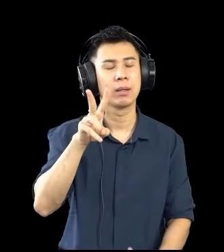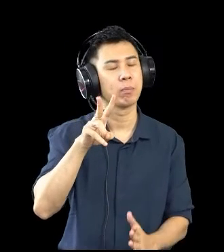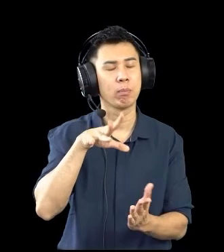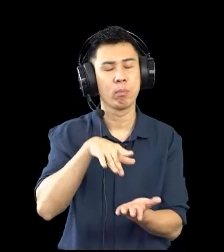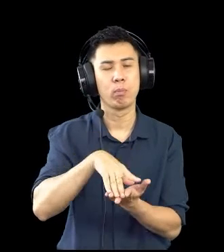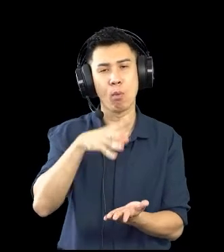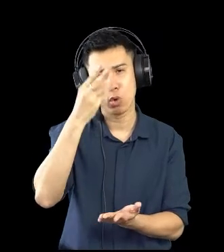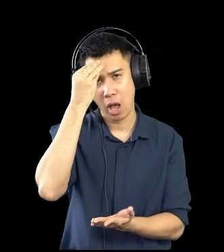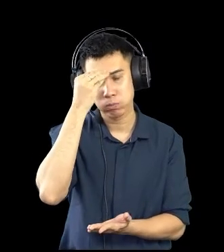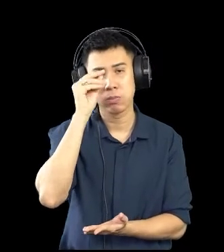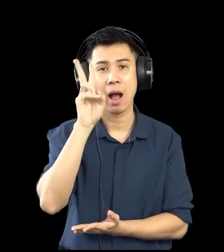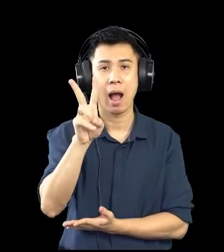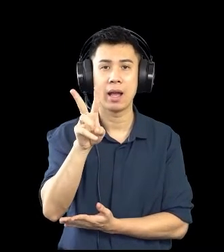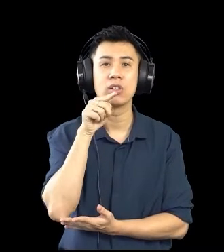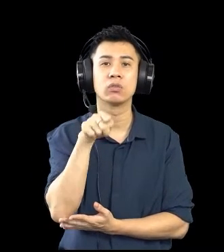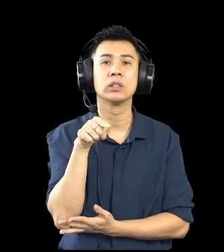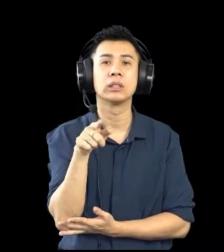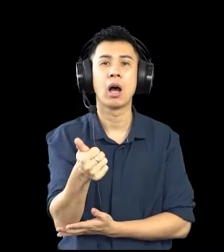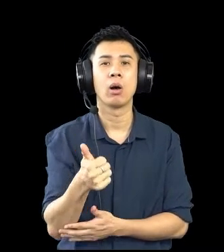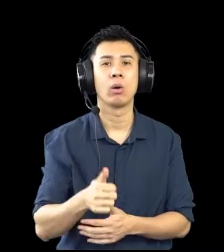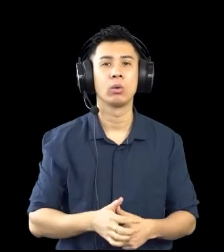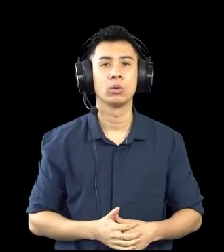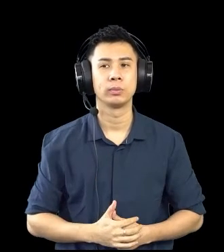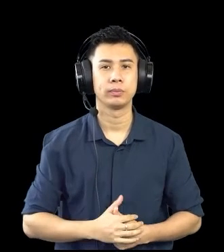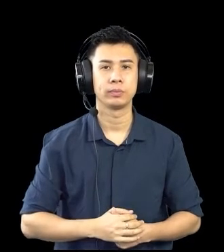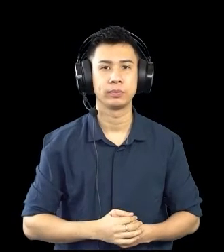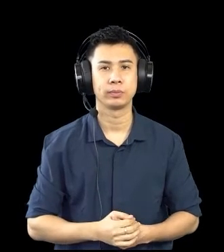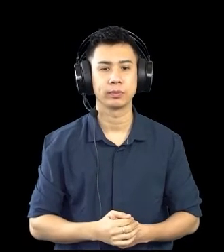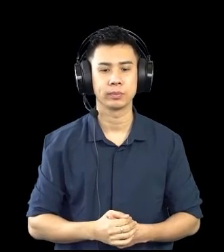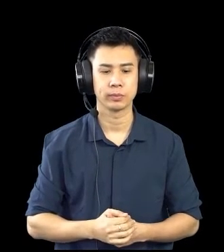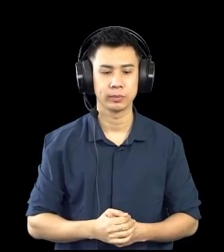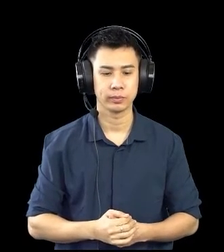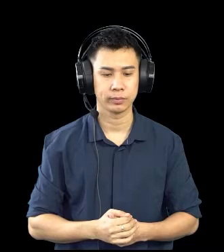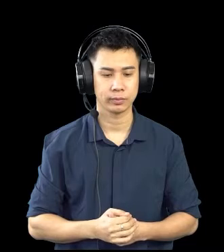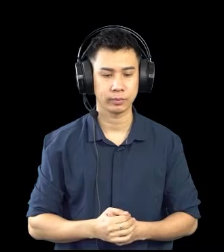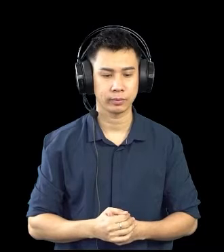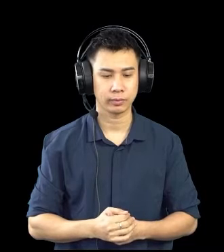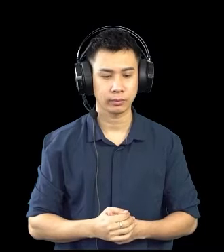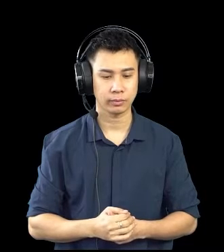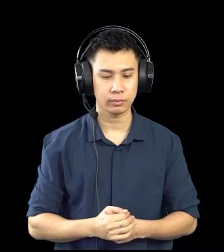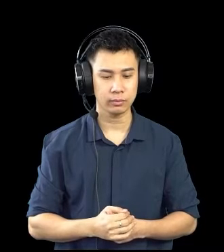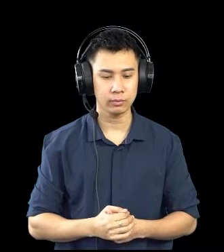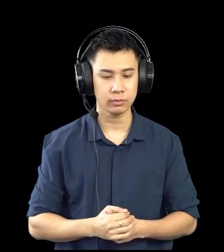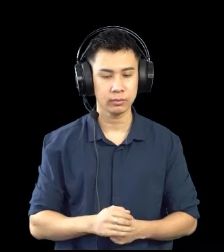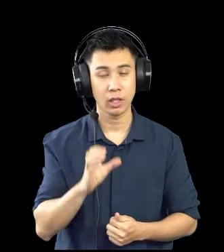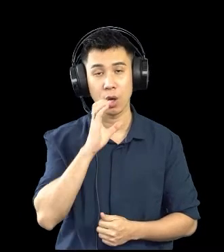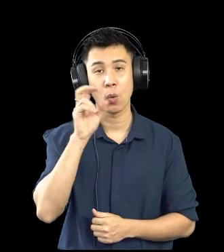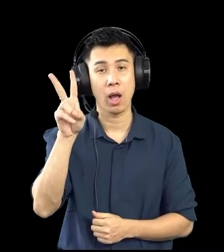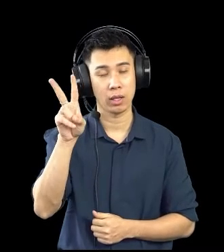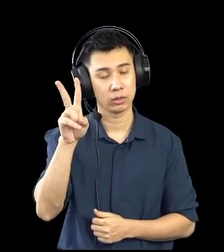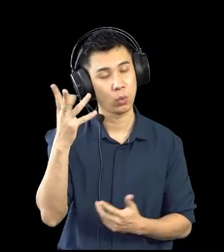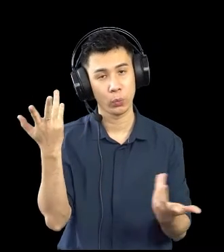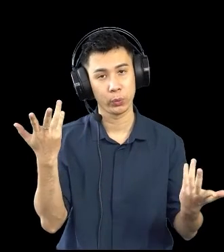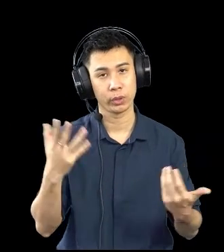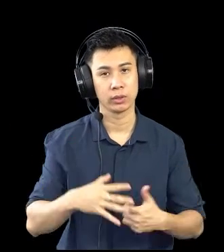này để dạy các bạn trẻ khiếm thính, thì đấy là hai câu hỏi của mình.